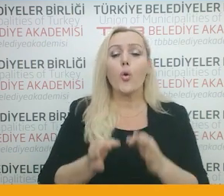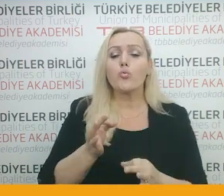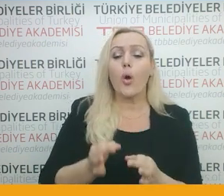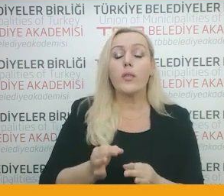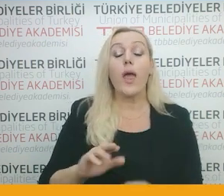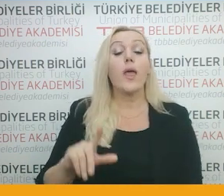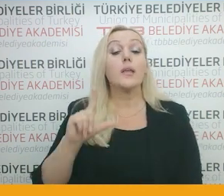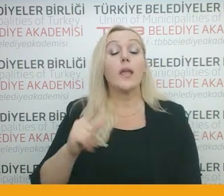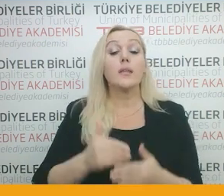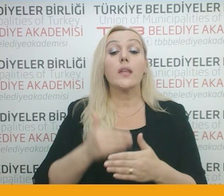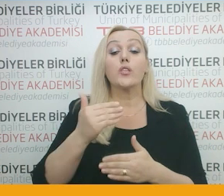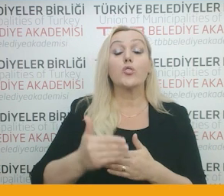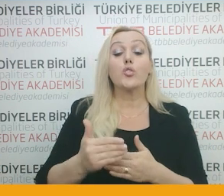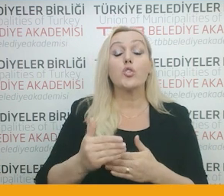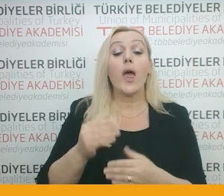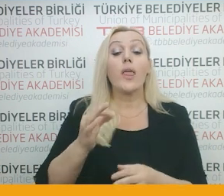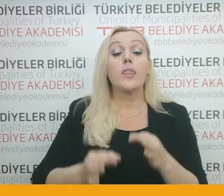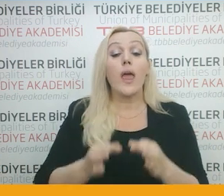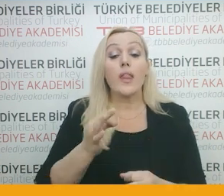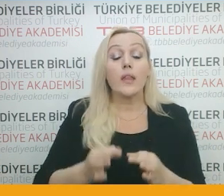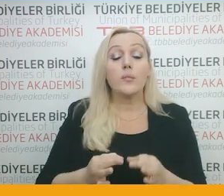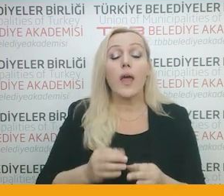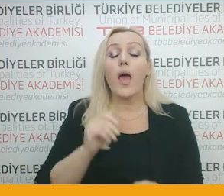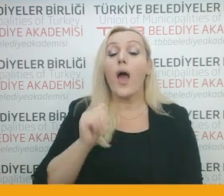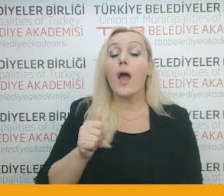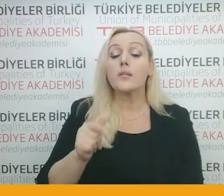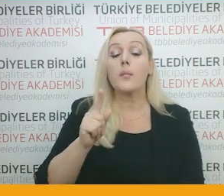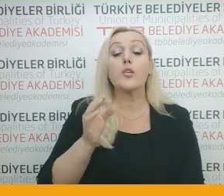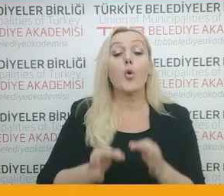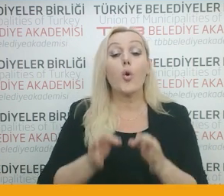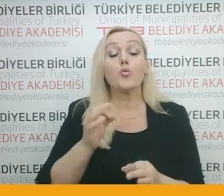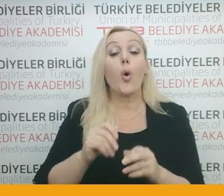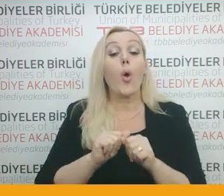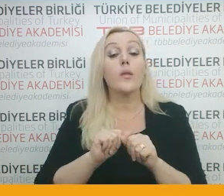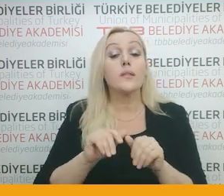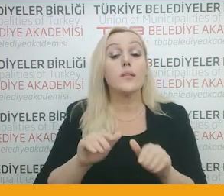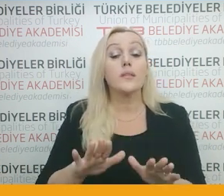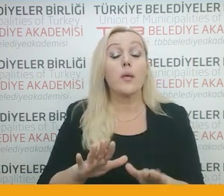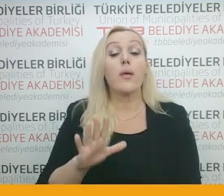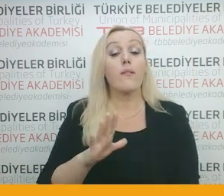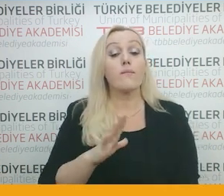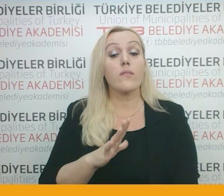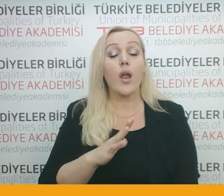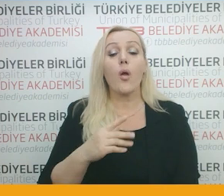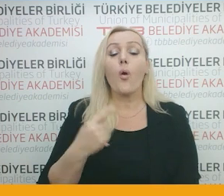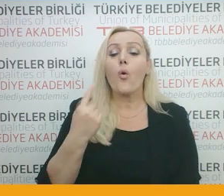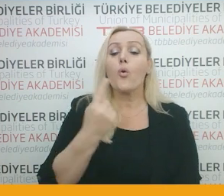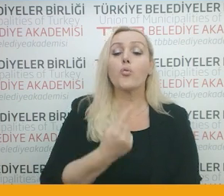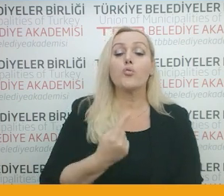noktasında, gerek dış denetim noktasında her zaman bir kontrol sistemi devrede.